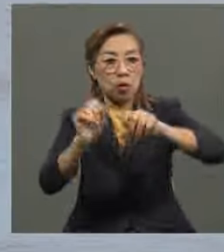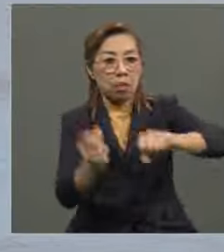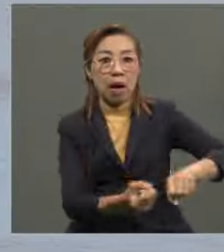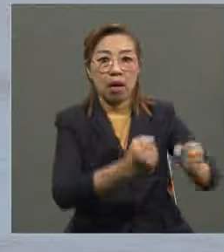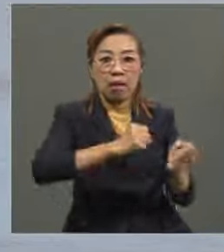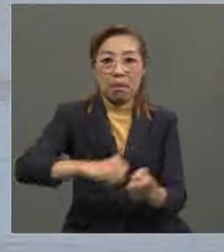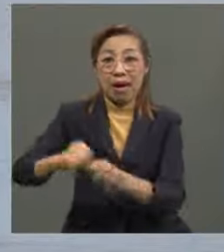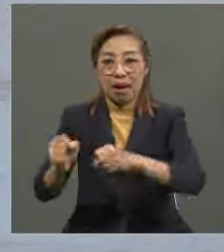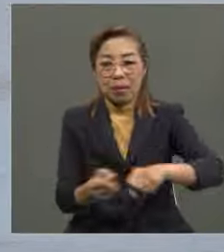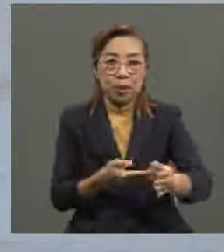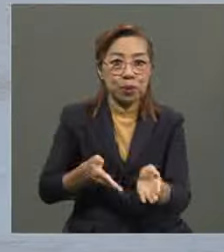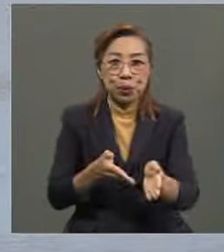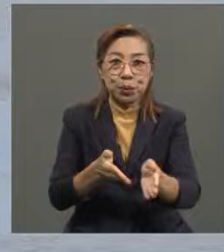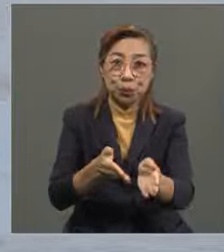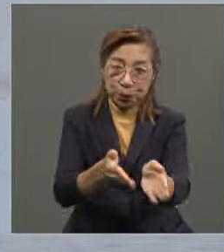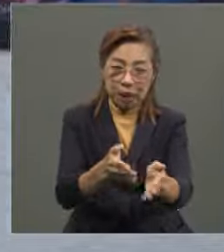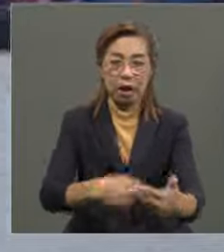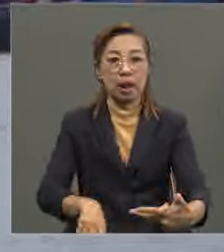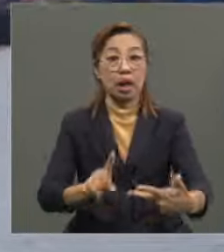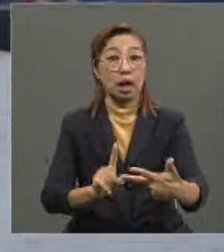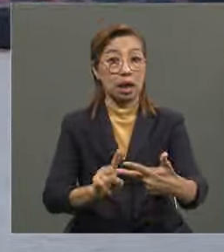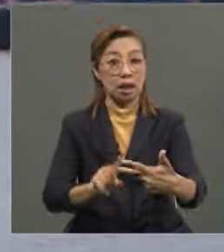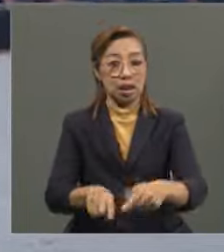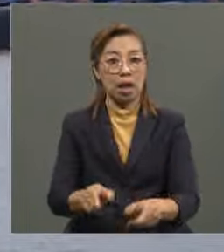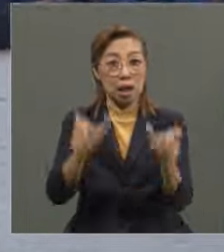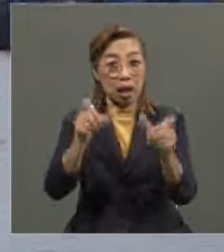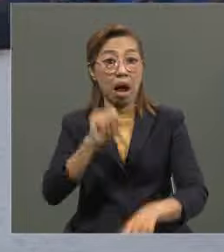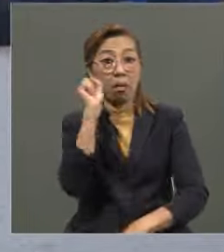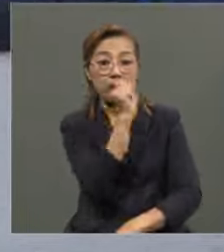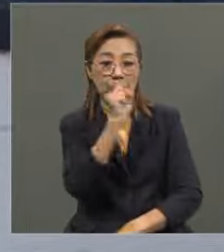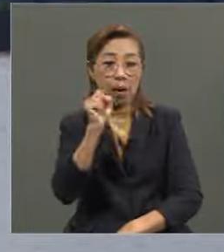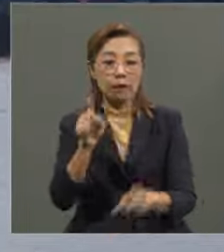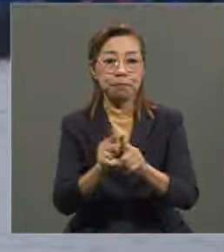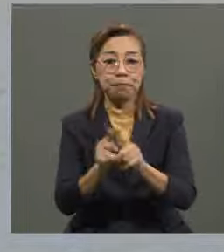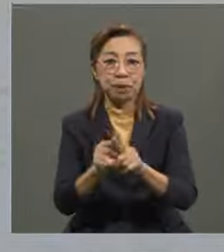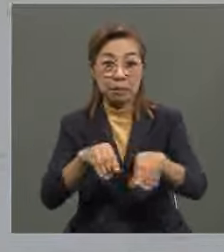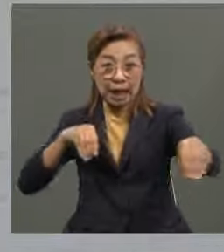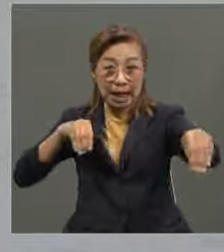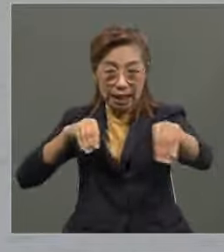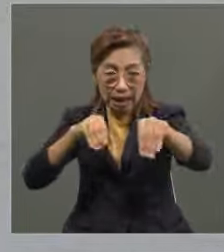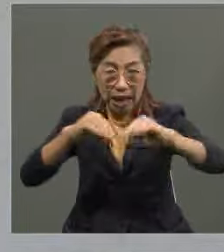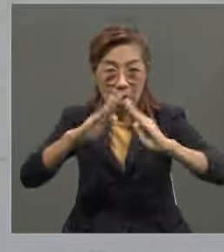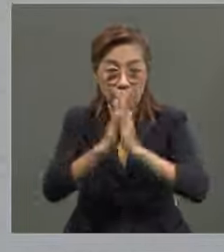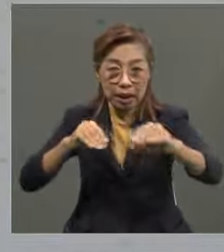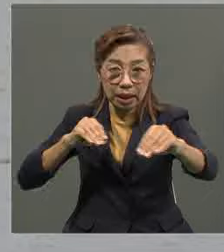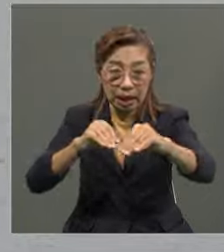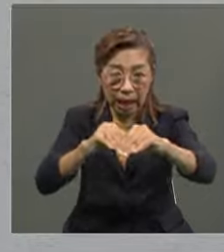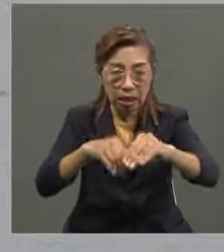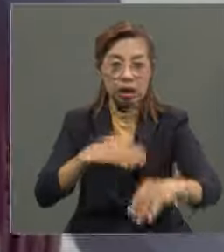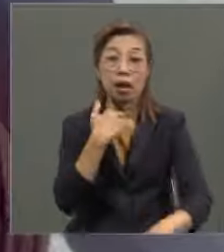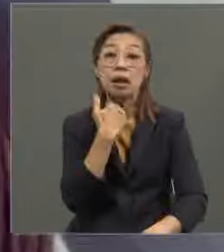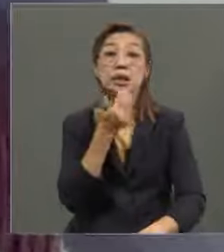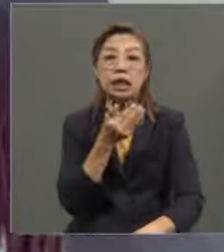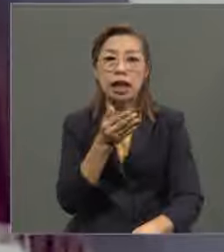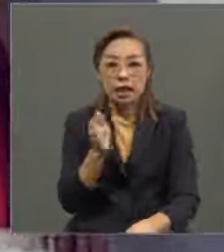พาขบวนเรือล่องไปตามท้องน้ำเจ้าพระยาและบทสวะเหเป็นการเหเมื่อใกล้จะถึงที่หมายมีการใช้เสียงสั้นยาวให้เหมาะ